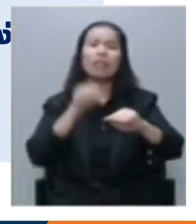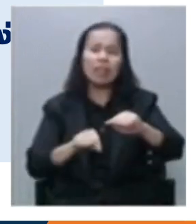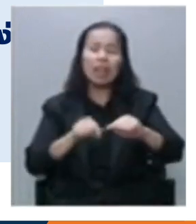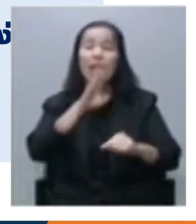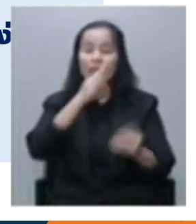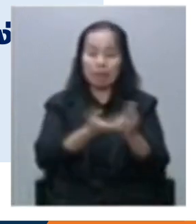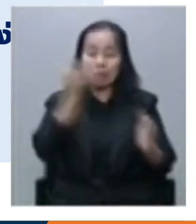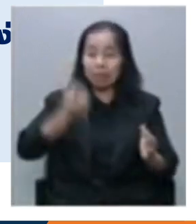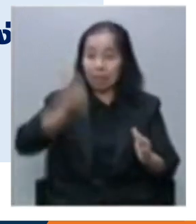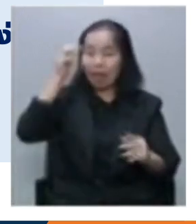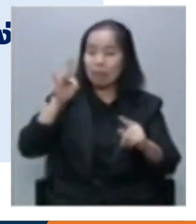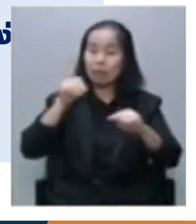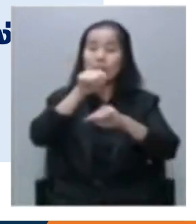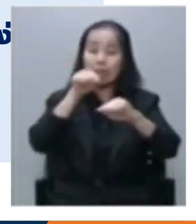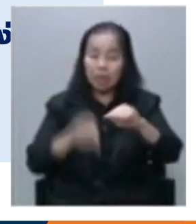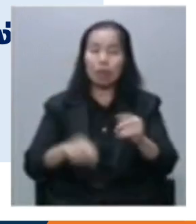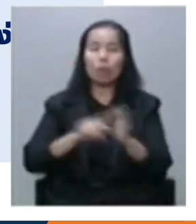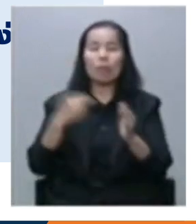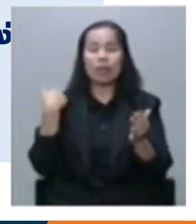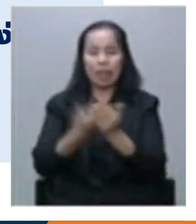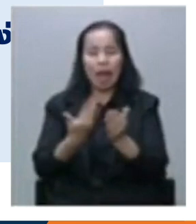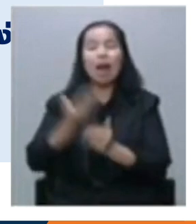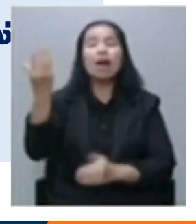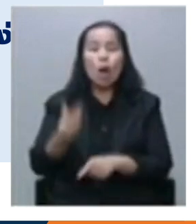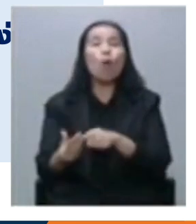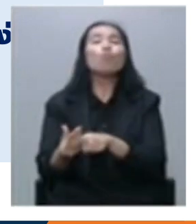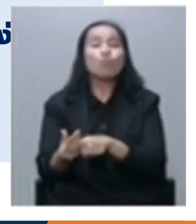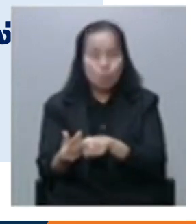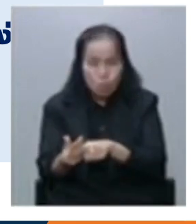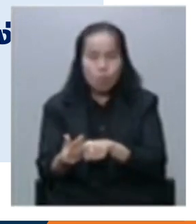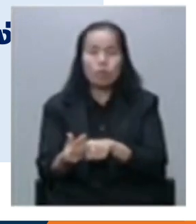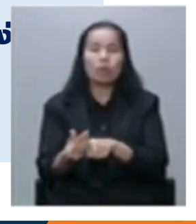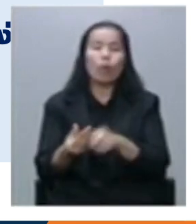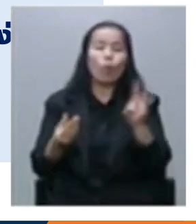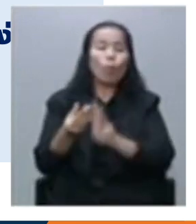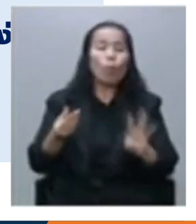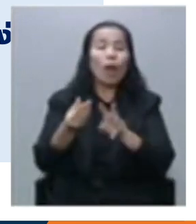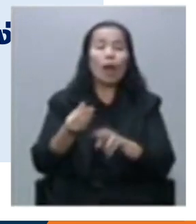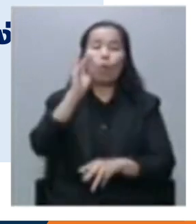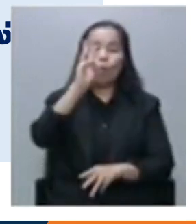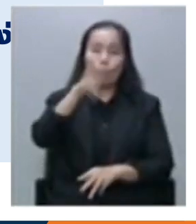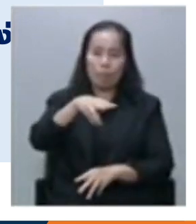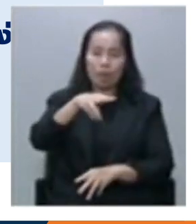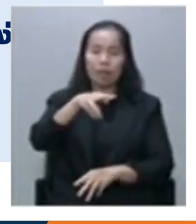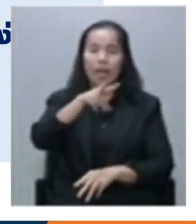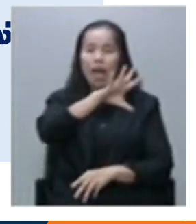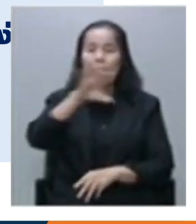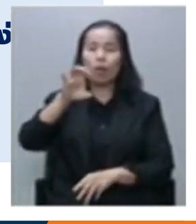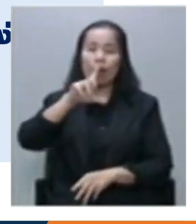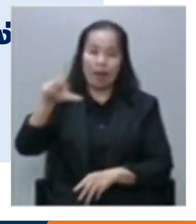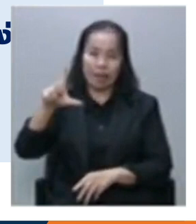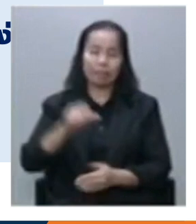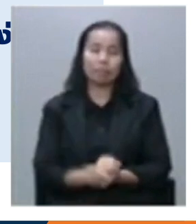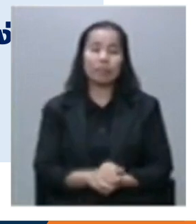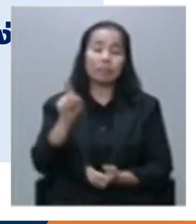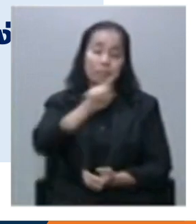เพียง 80% นั่นแปลว่าท่านยังเหลือเงินที่ตั้งงบประมาณไปแต่ไม่ได้ใช้ประมาณ 6,500 ล้านบาทค